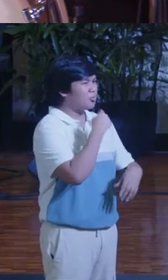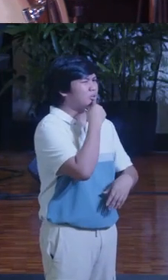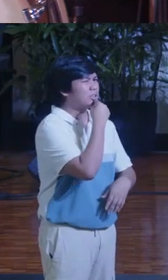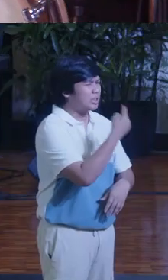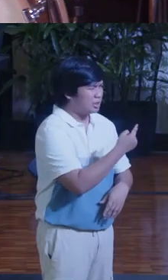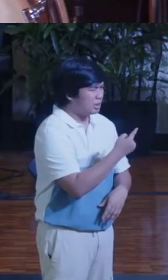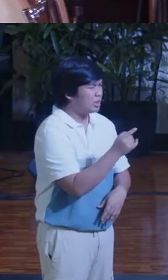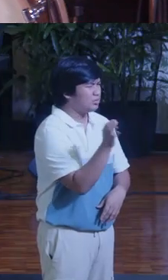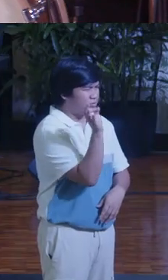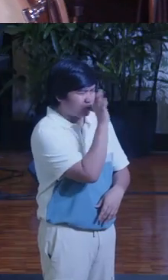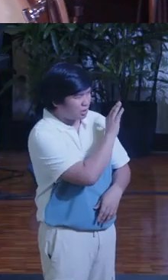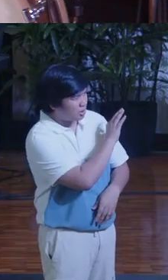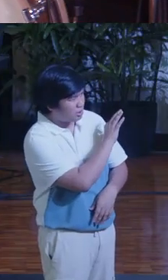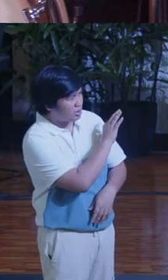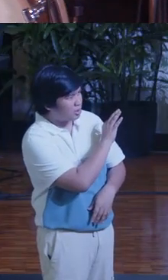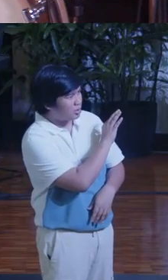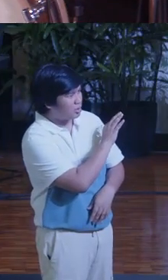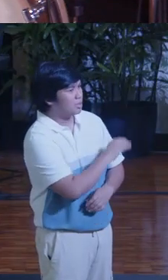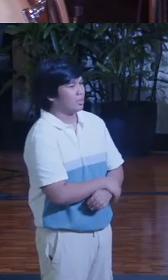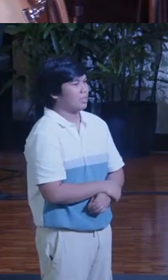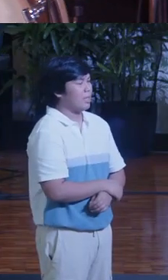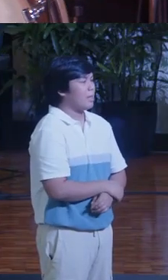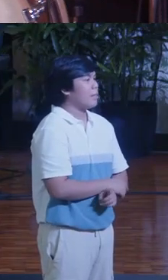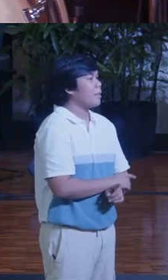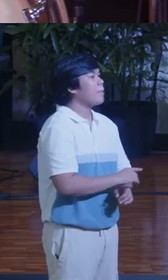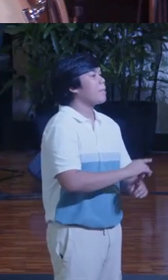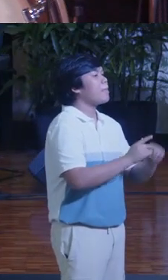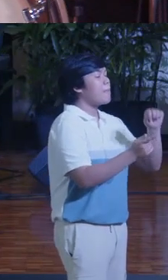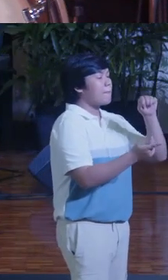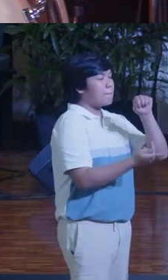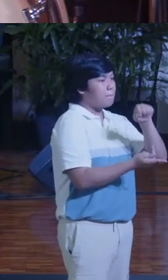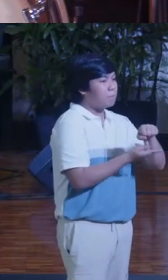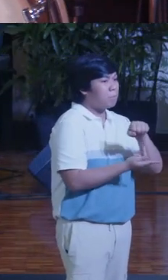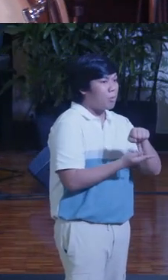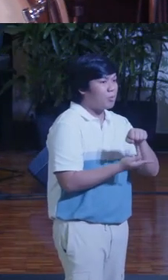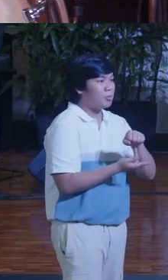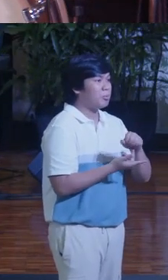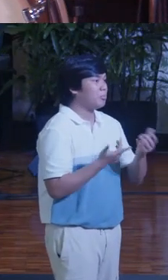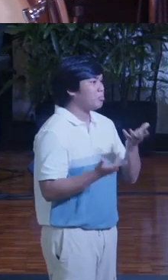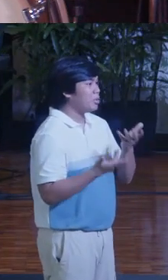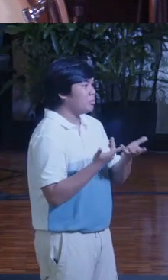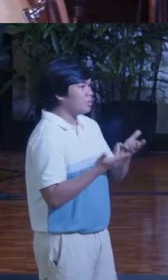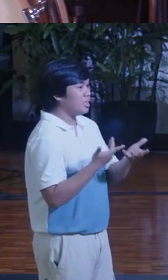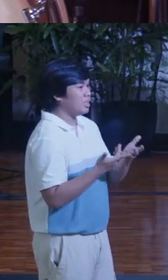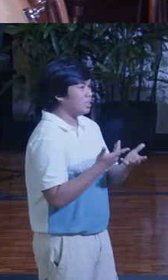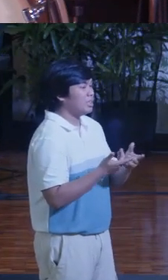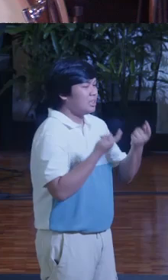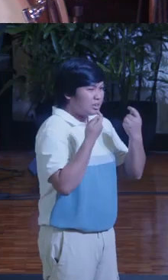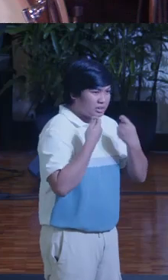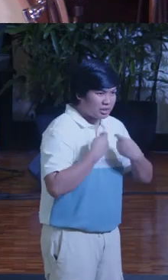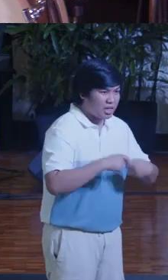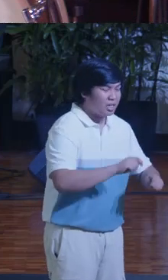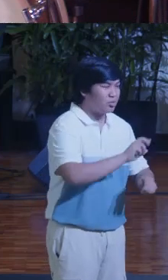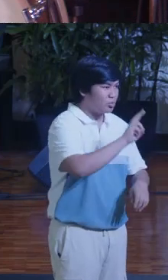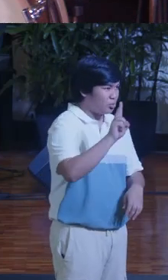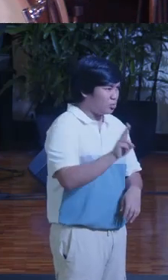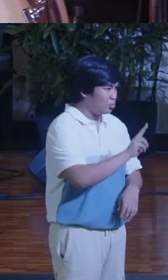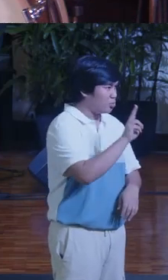inallegorize. Pwede ko rin sigurong gawin sa ibang parts ng Scripture. Hindi